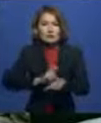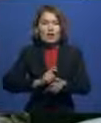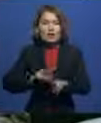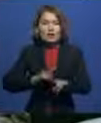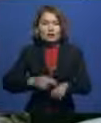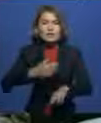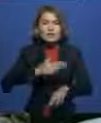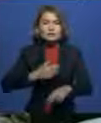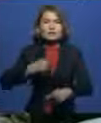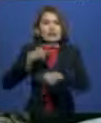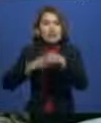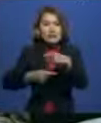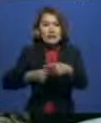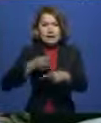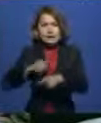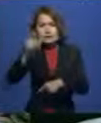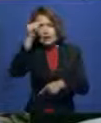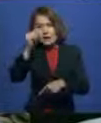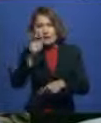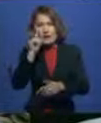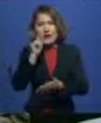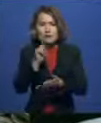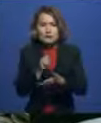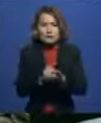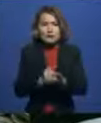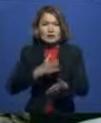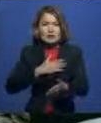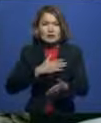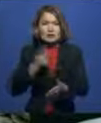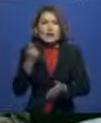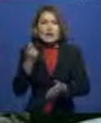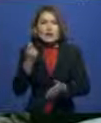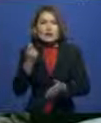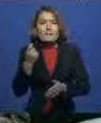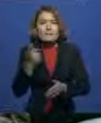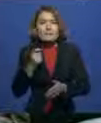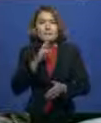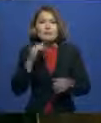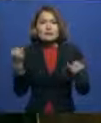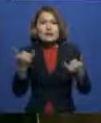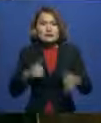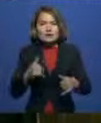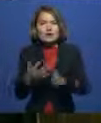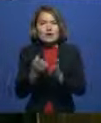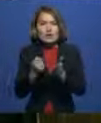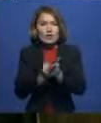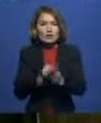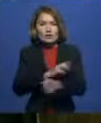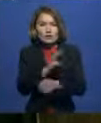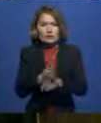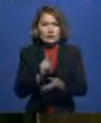жерде бар, келесі алғанға дейін ұзарту есебі жаңағы. Сондықтан мен ойлаймын, бұл дұрыс нәрсе, нормальный нәрсе.